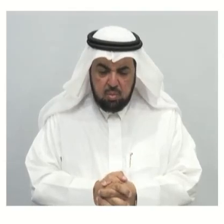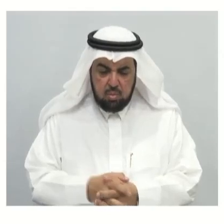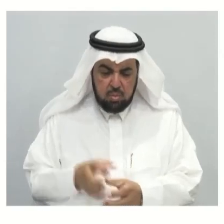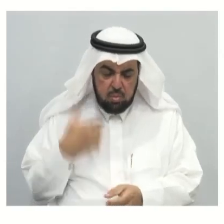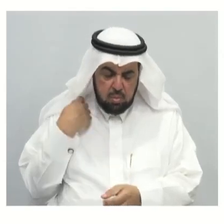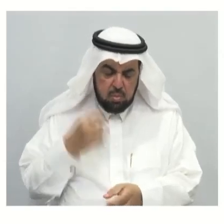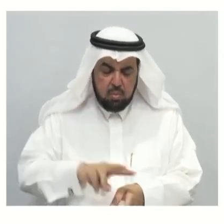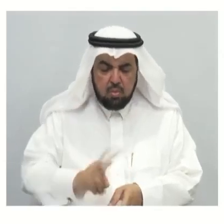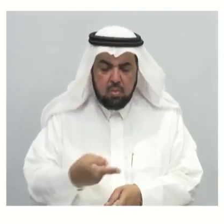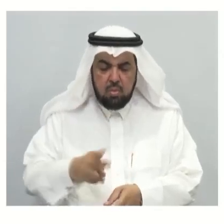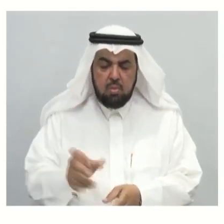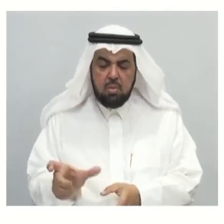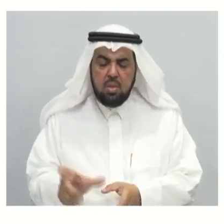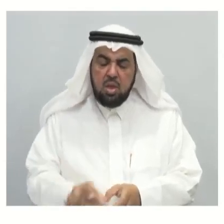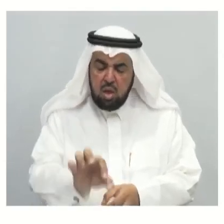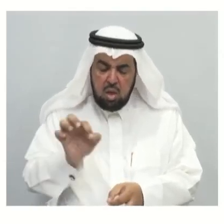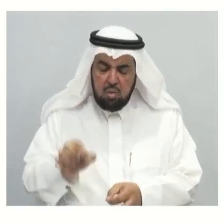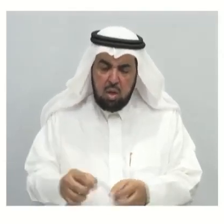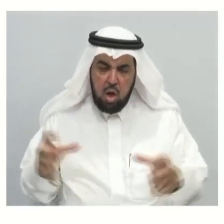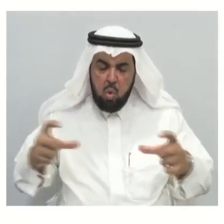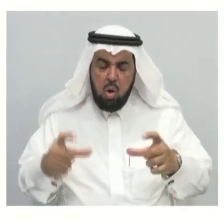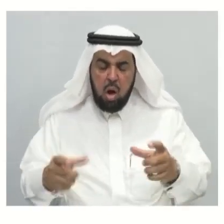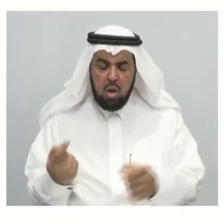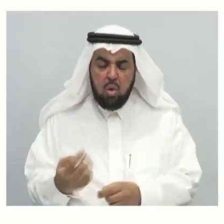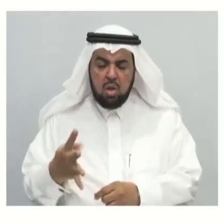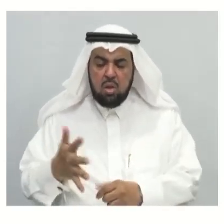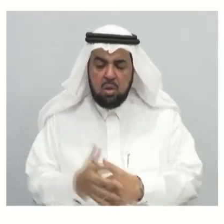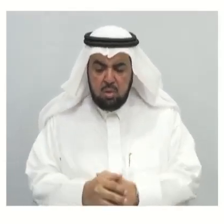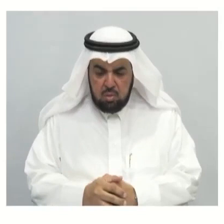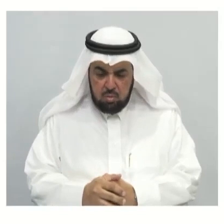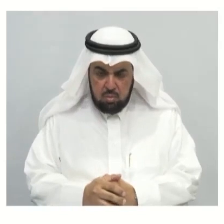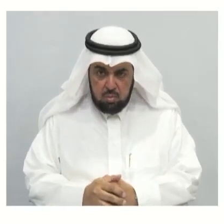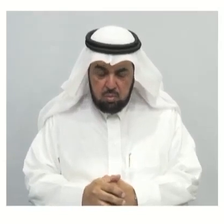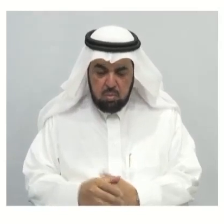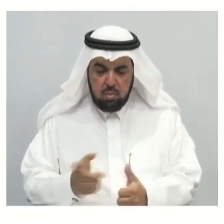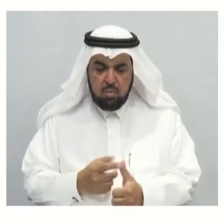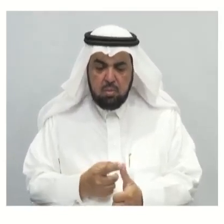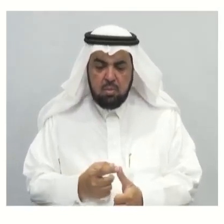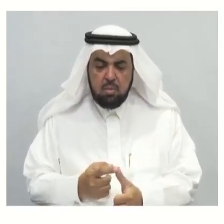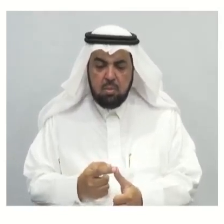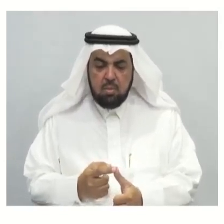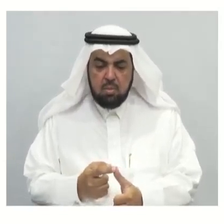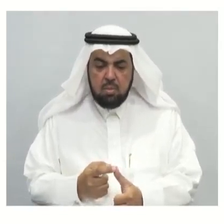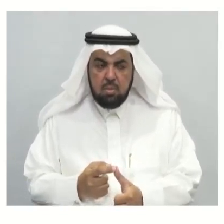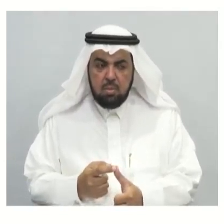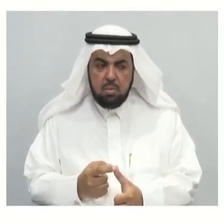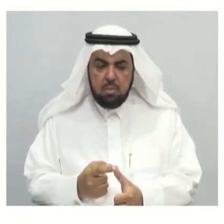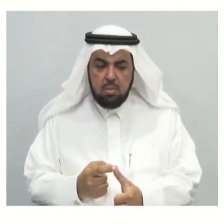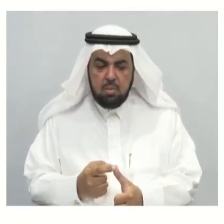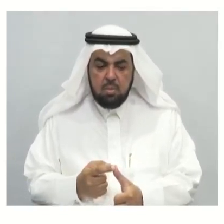الكلمات من اجل اكتشاف عنوان الوحده الجديد اذا نبدا بماذا احسنتم